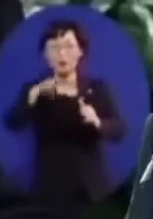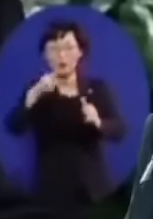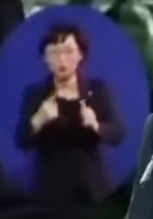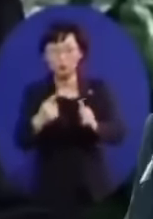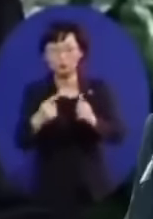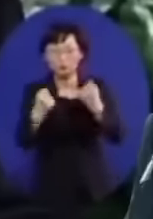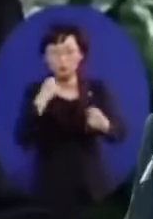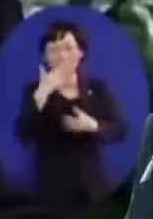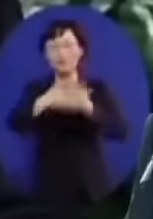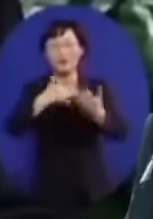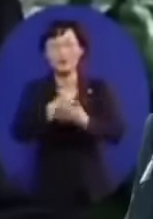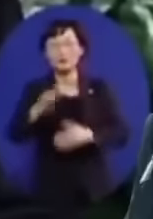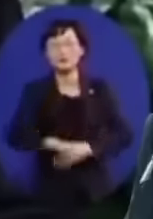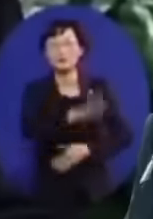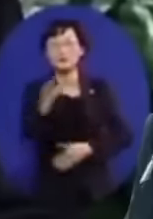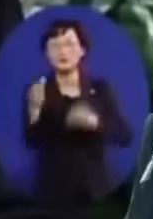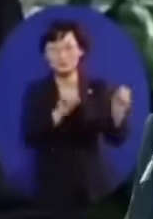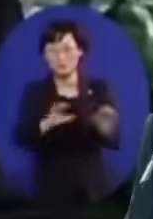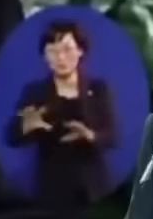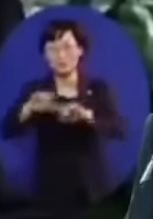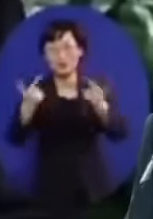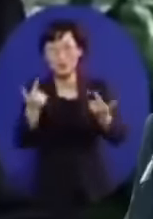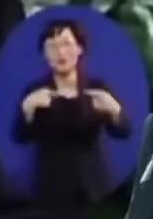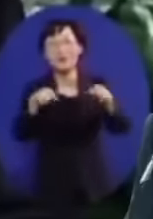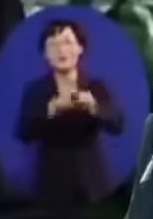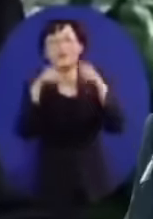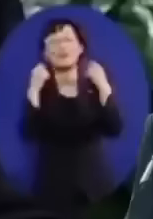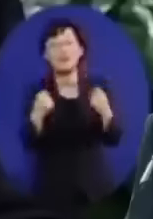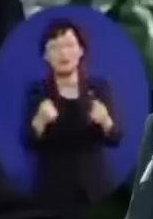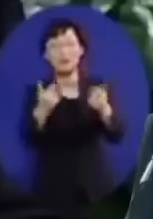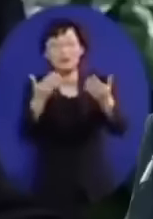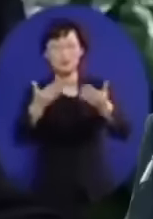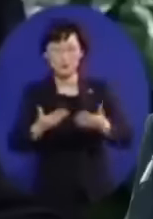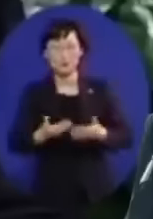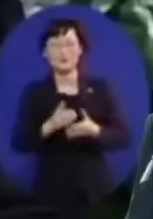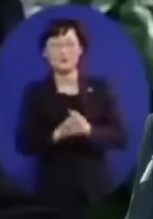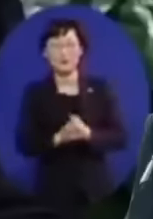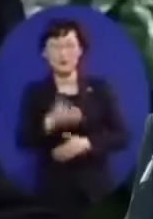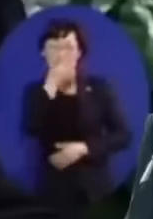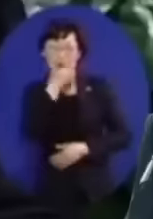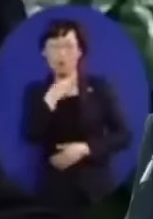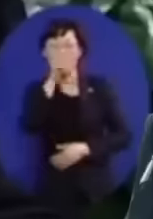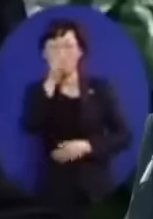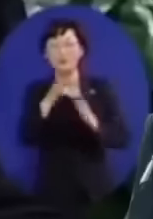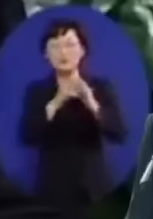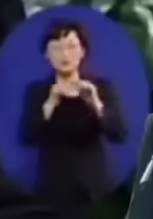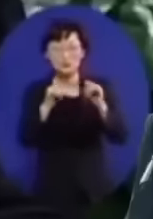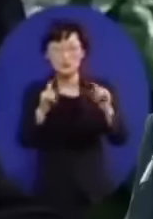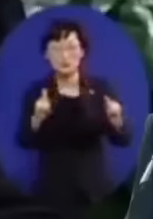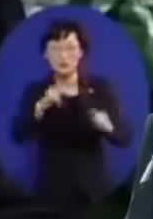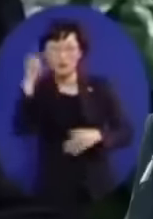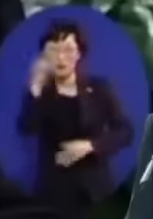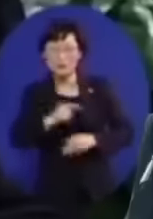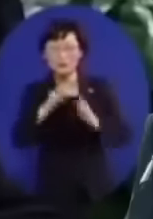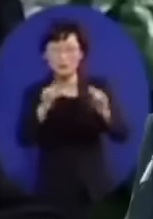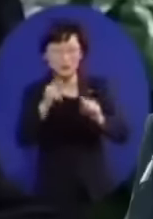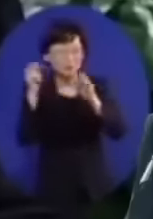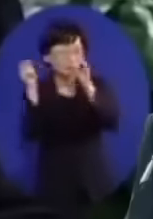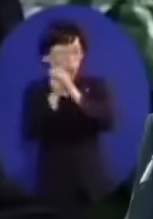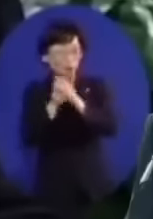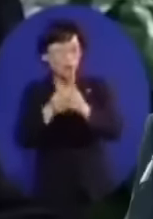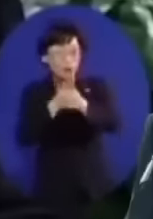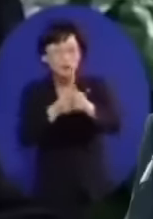하나님은 우리를 버리지 않고 우리와 같이 해주시는 것입니다. 복 있는 사람은 악한 자의 꾀를 쫓지